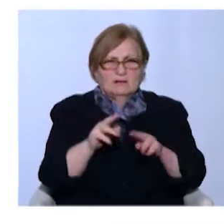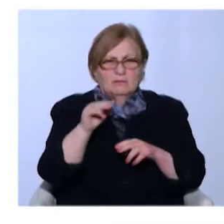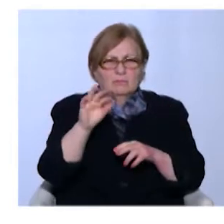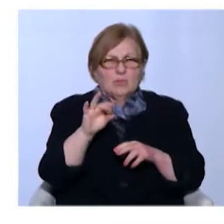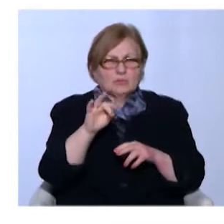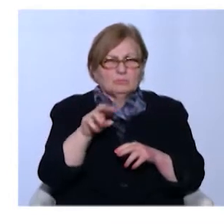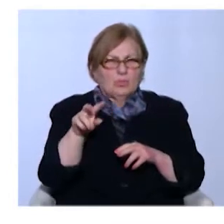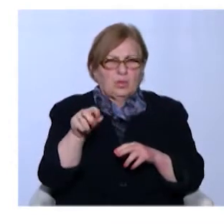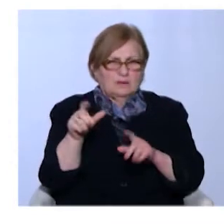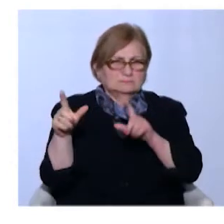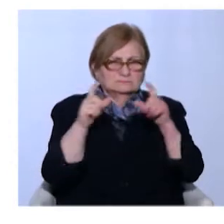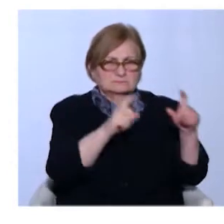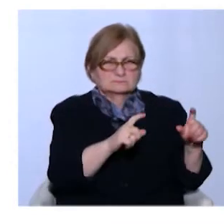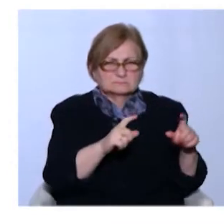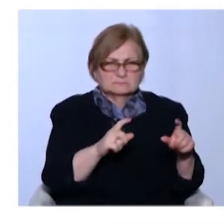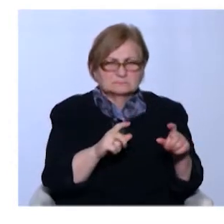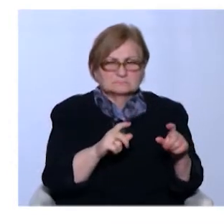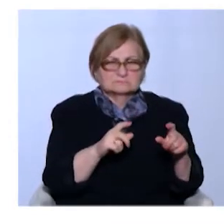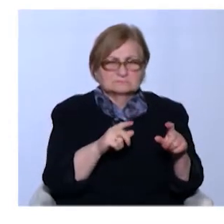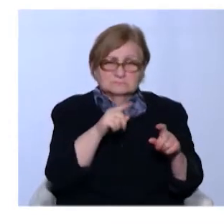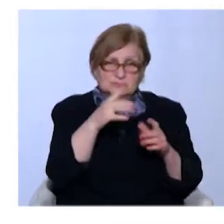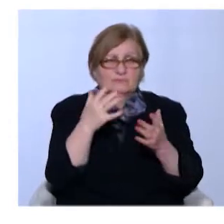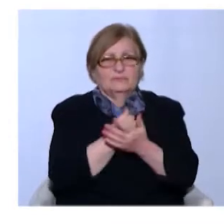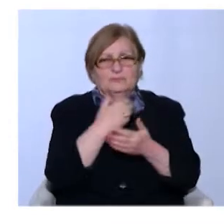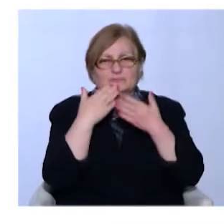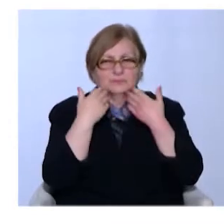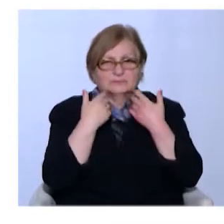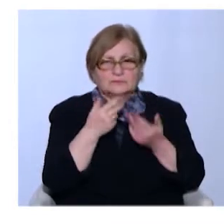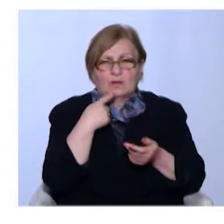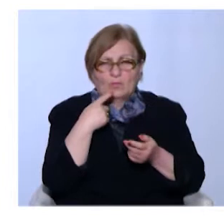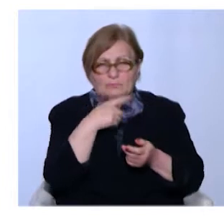პირდაპირ ფორმულით ვიპოვოთ ეს ამ წრფივი ფუნქციის ფორმულა.